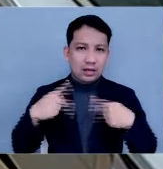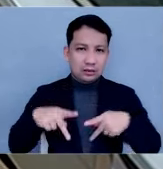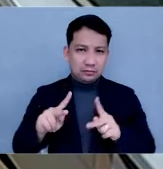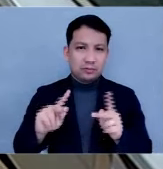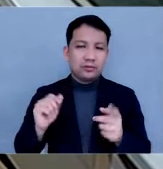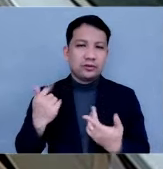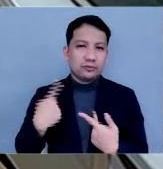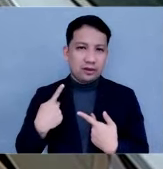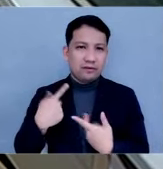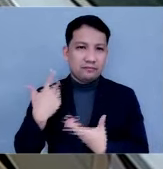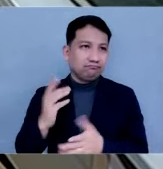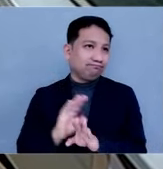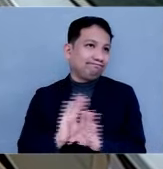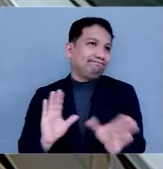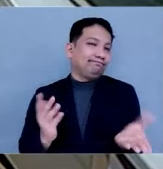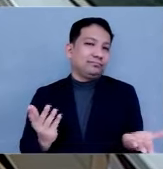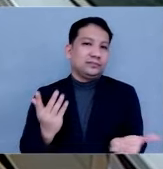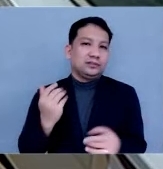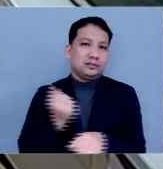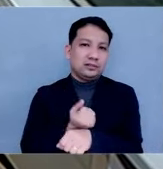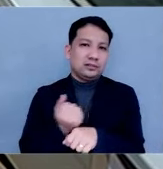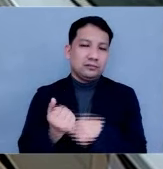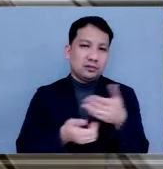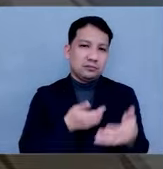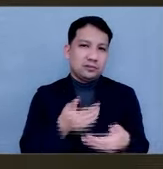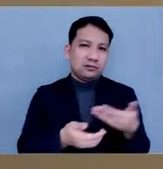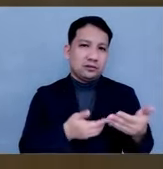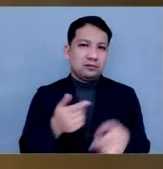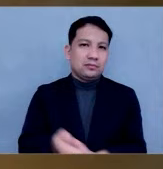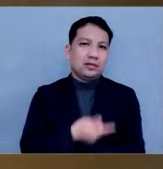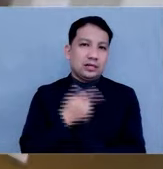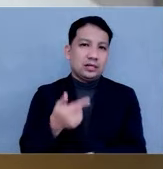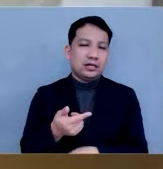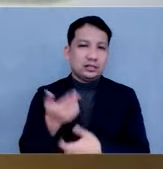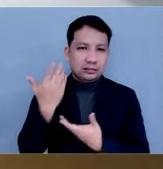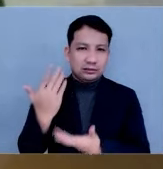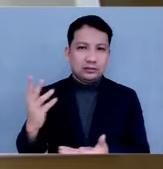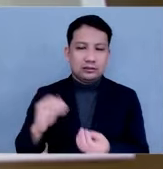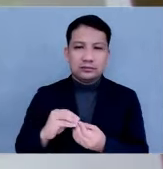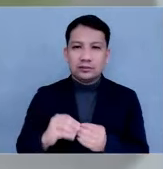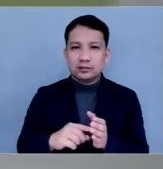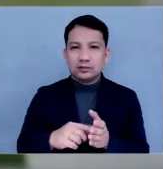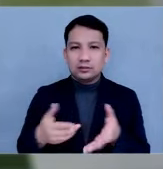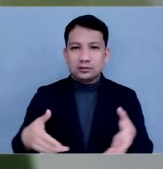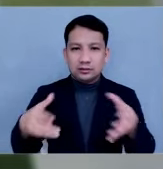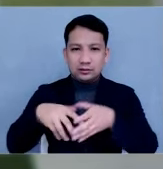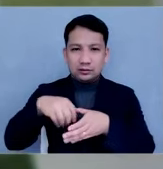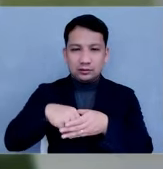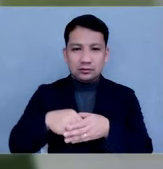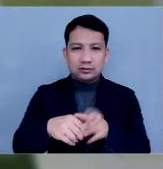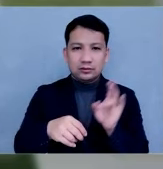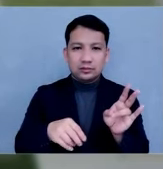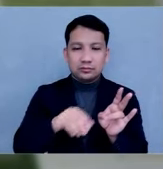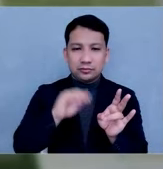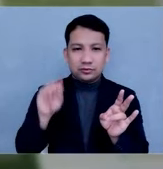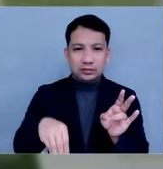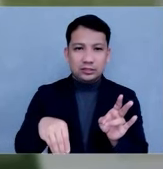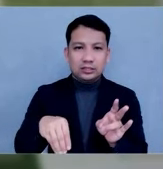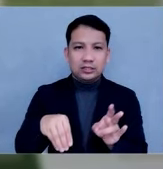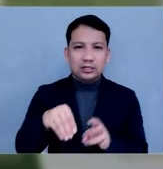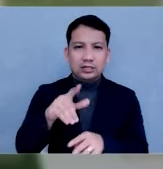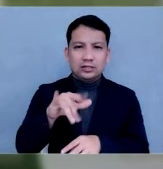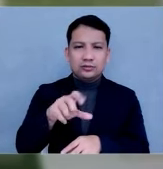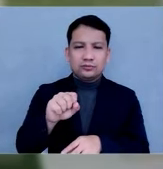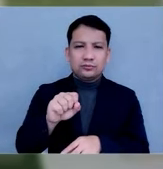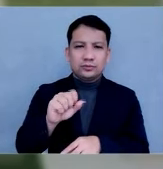what. Pero ang hirap nga po kasi talaga matagal. Pinapakete rin ang mga alcohol na 70% ay isopropyl na